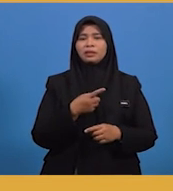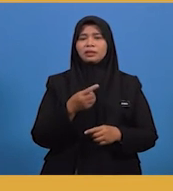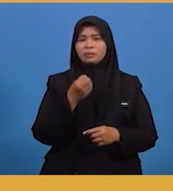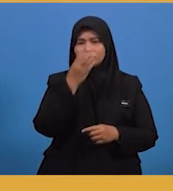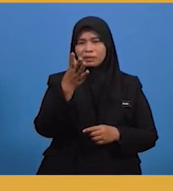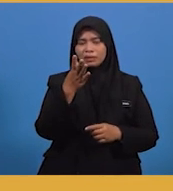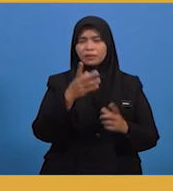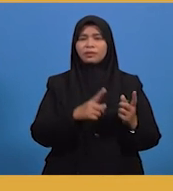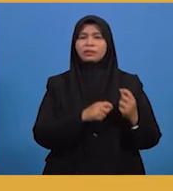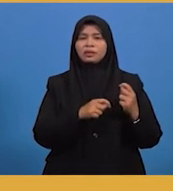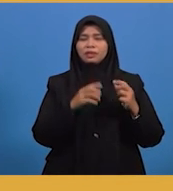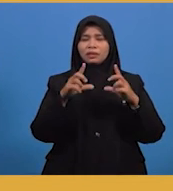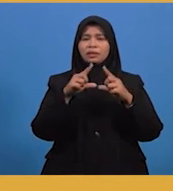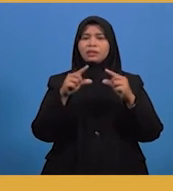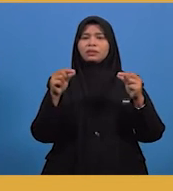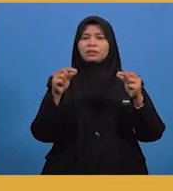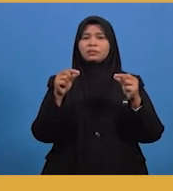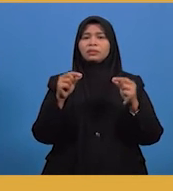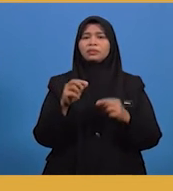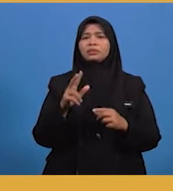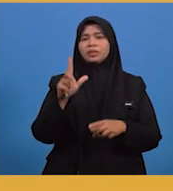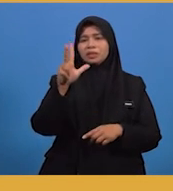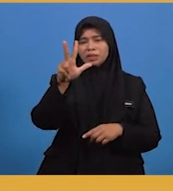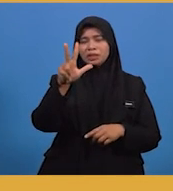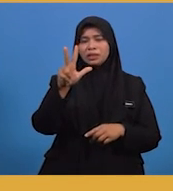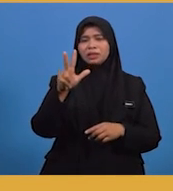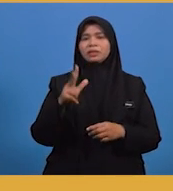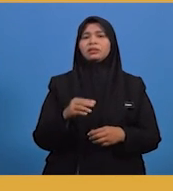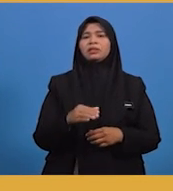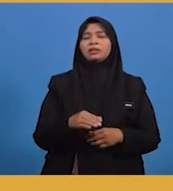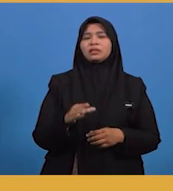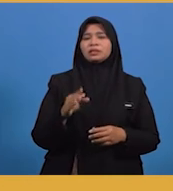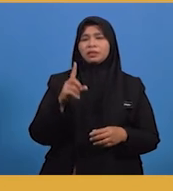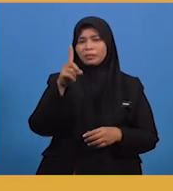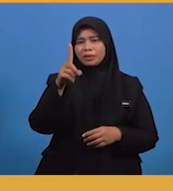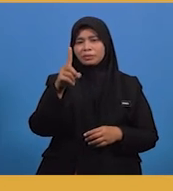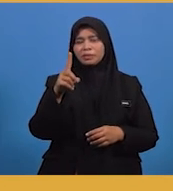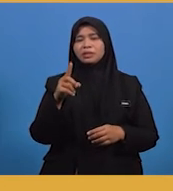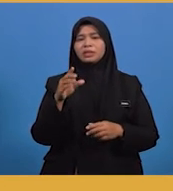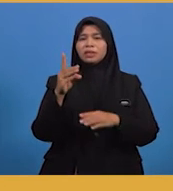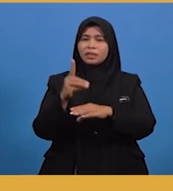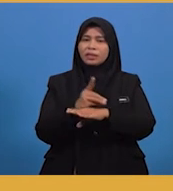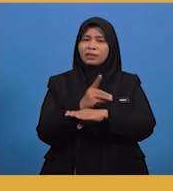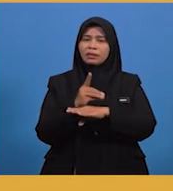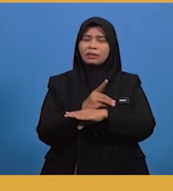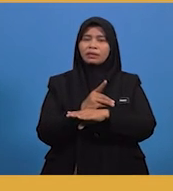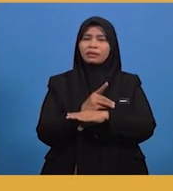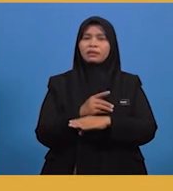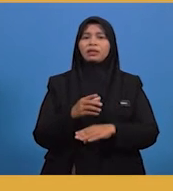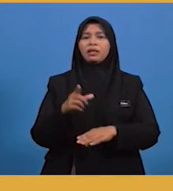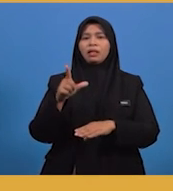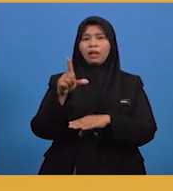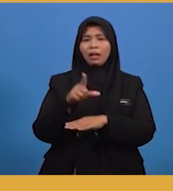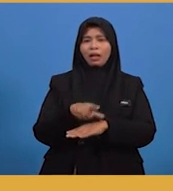tentera Jepun telah menggunakan tiga serangan, iaitu melalui serangan darat, laut